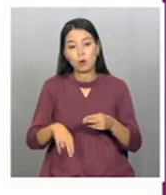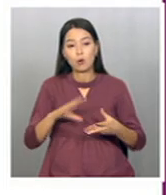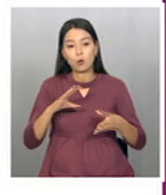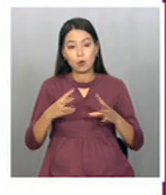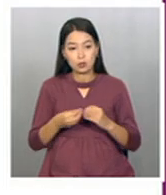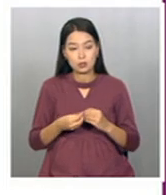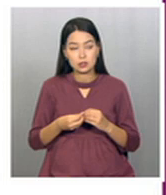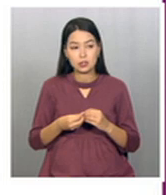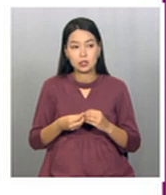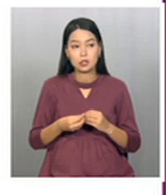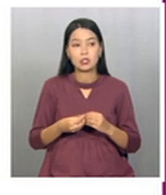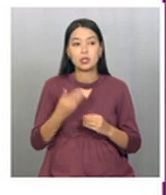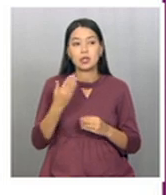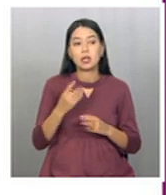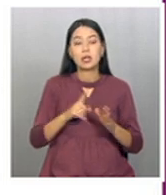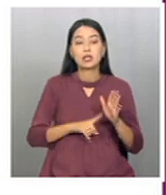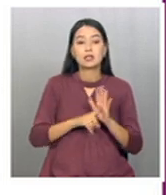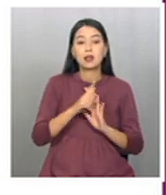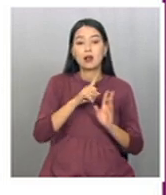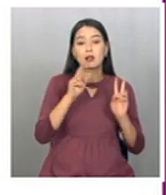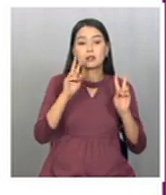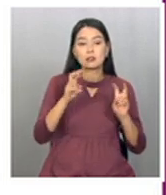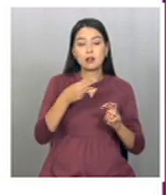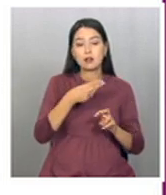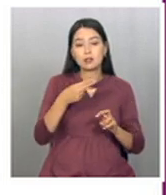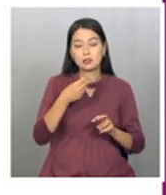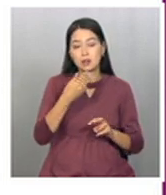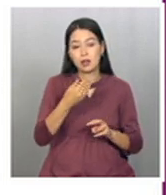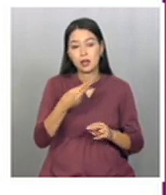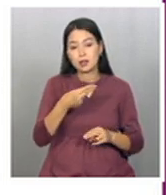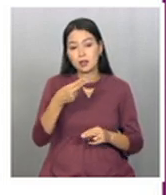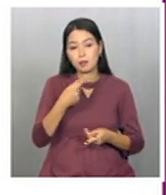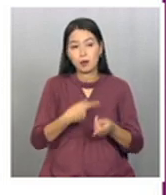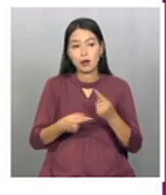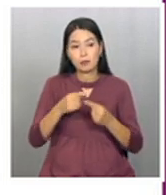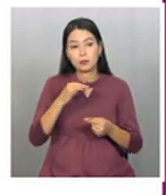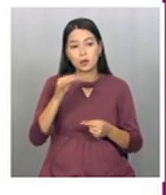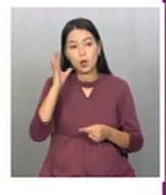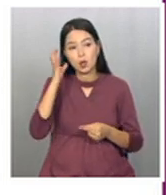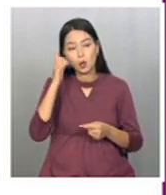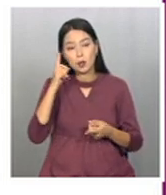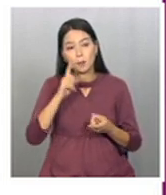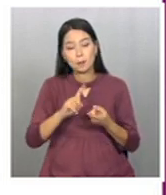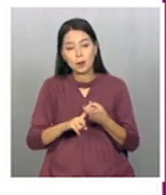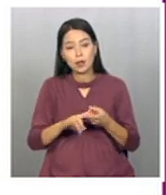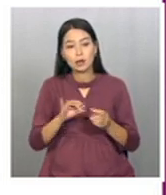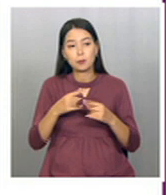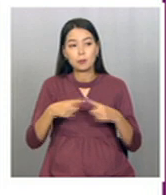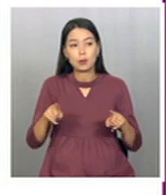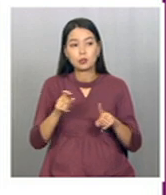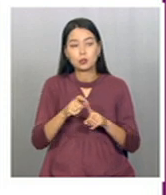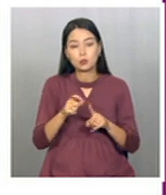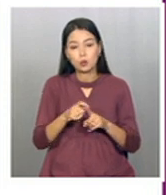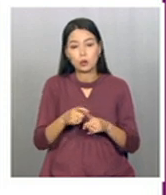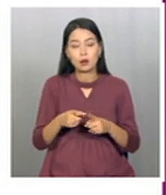бөлімде кіріспедегі тезиске қайта оралу, логикалық байланысын басқа сөйлем арқылы